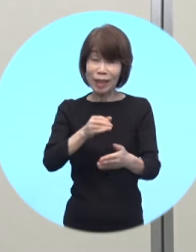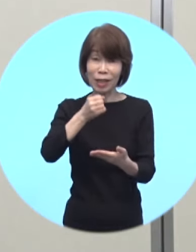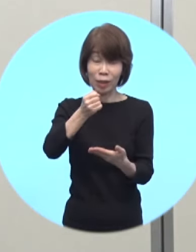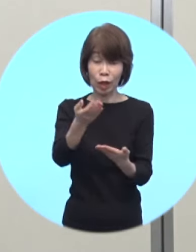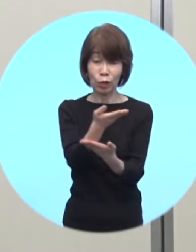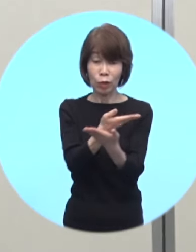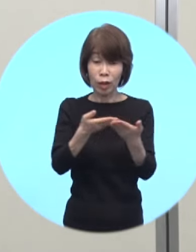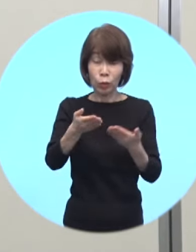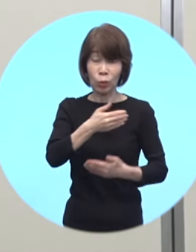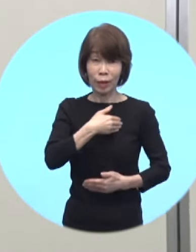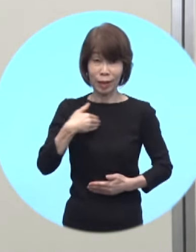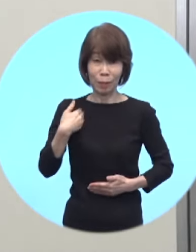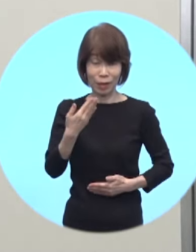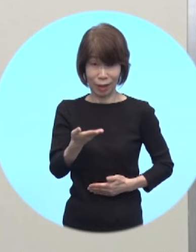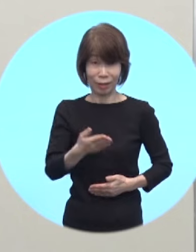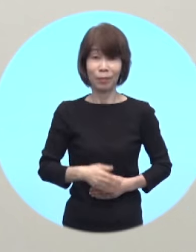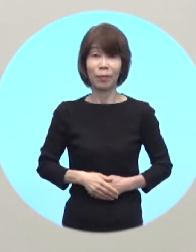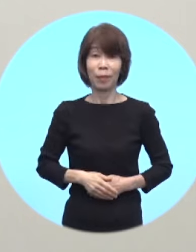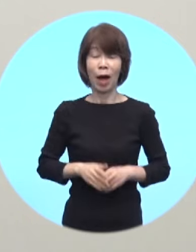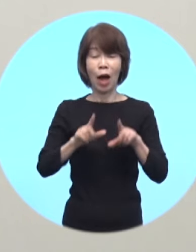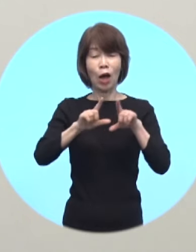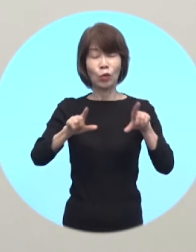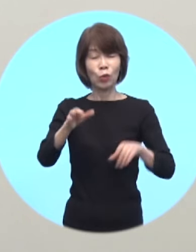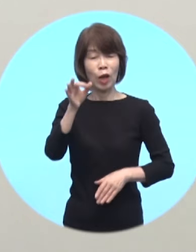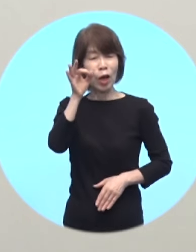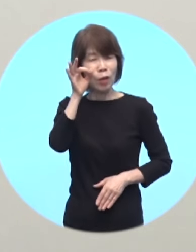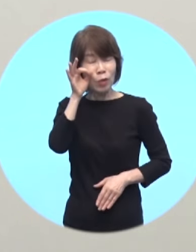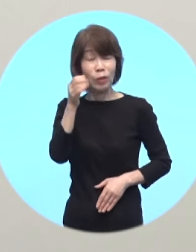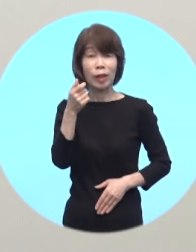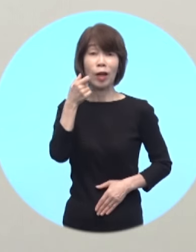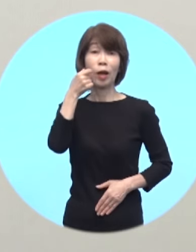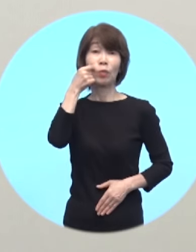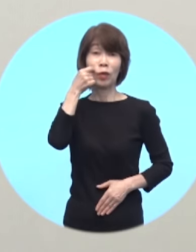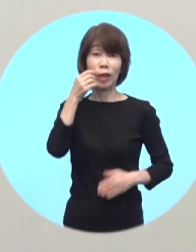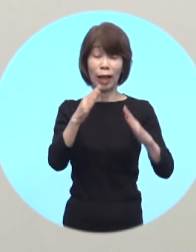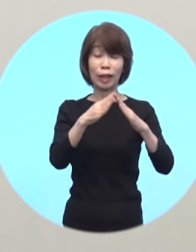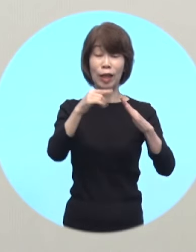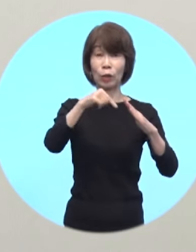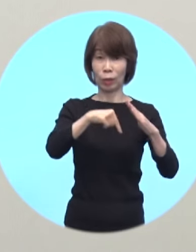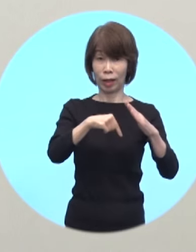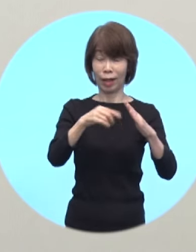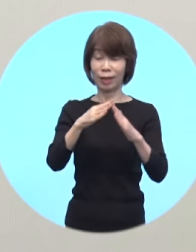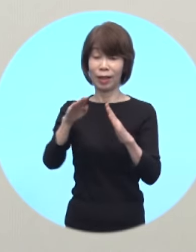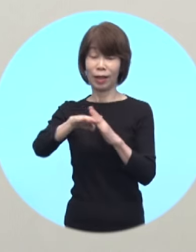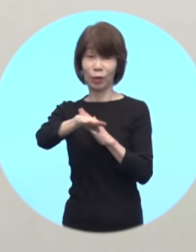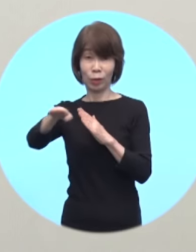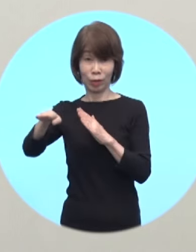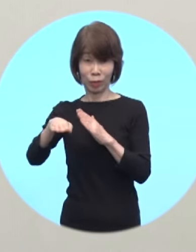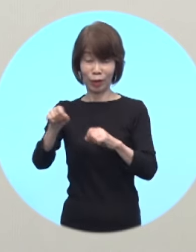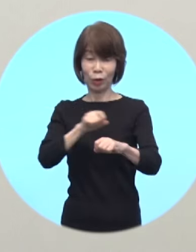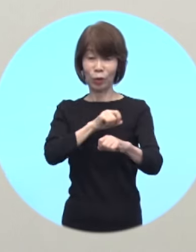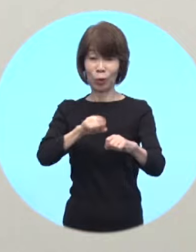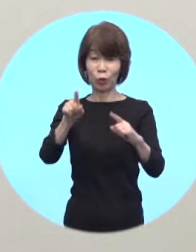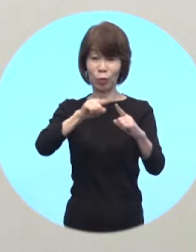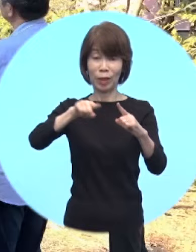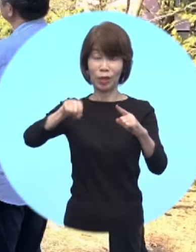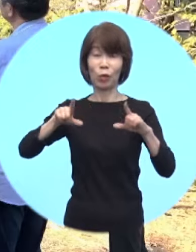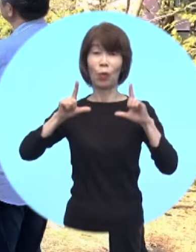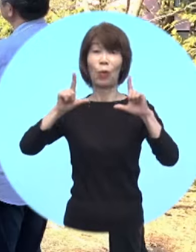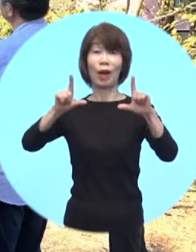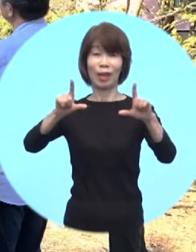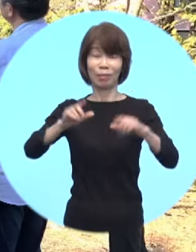い、普段は見ることのできない建物の内部ですとか、あるいはお庭といったものの特別公開、あと